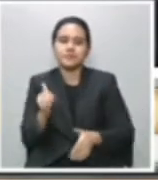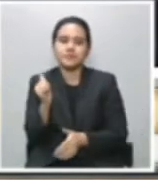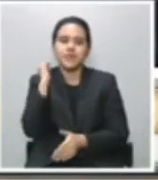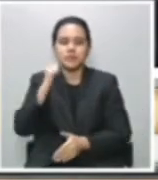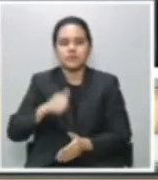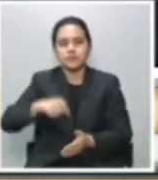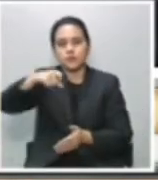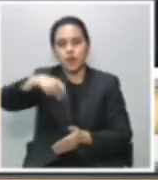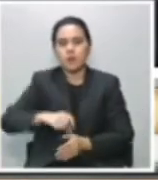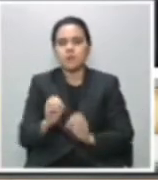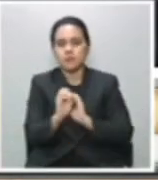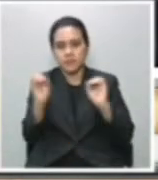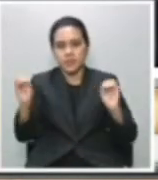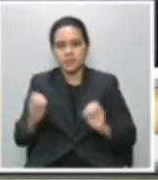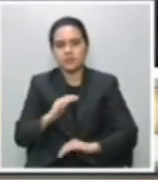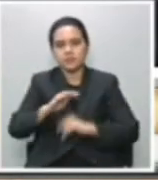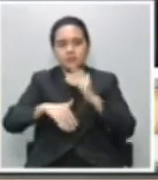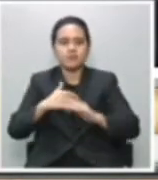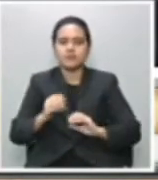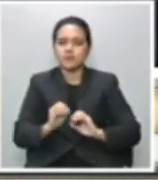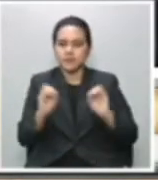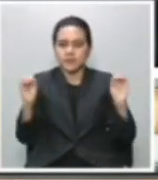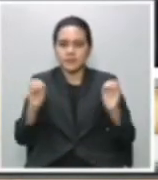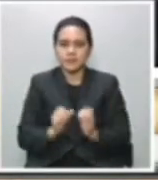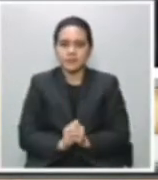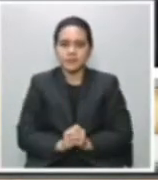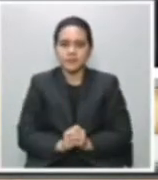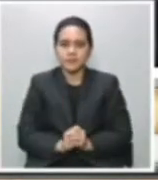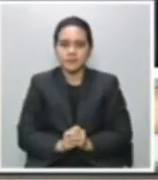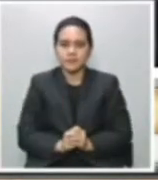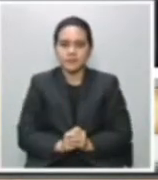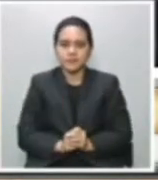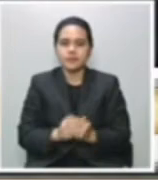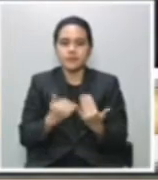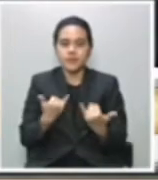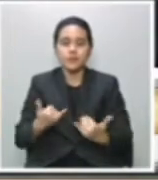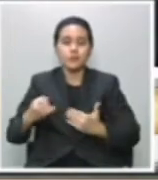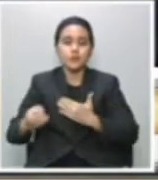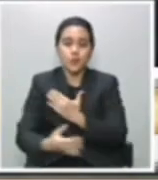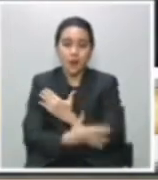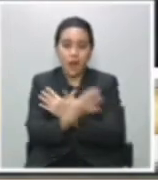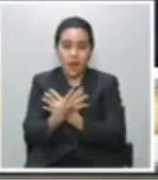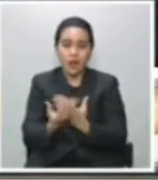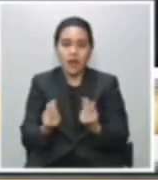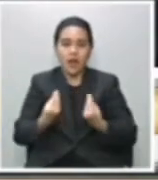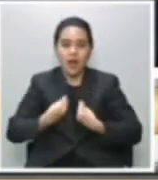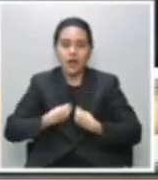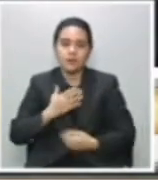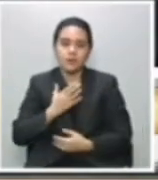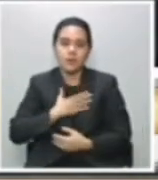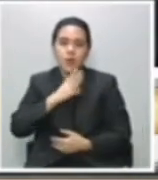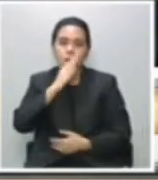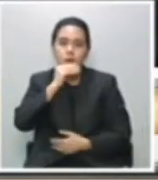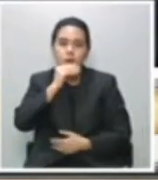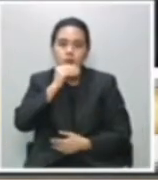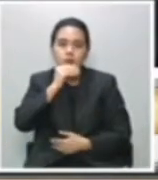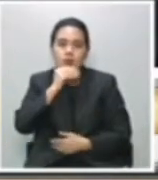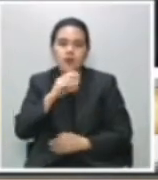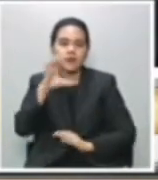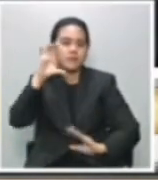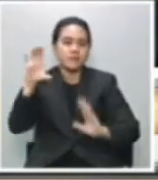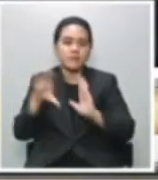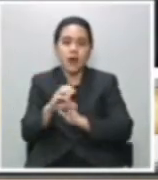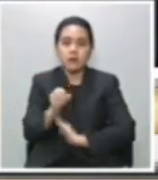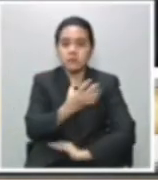และยิ่งร้ายกว่าเดิมเพราะฉะนั้นก็ขอถือโอกาสนี้ถึงภาพยังไม่มาผ